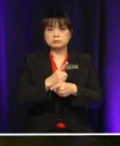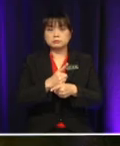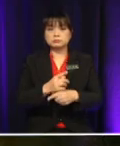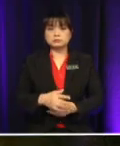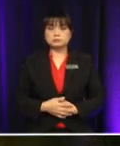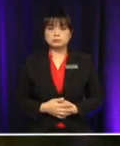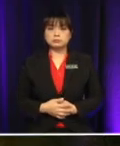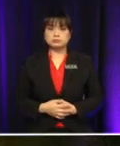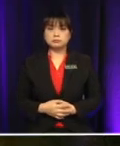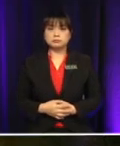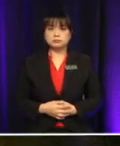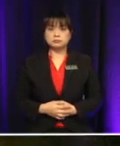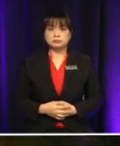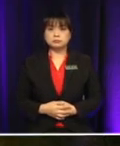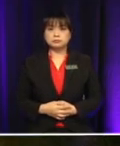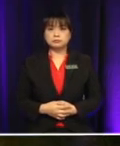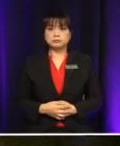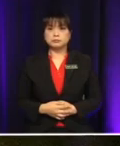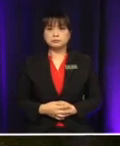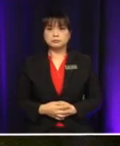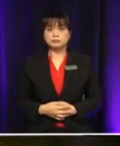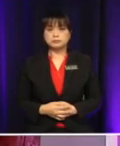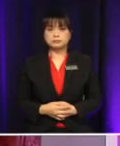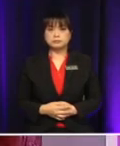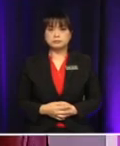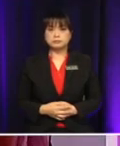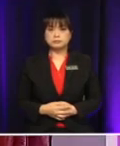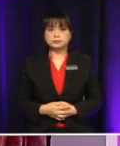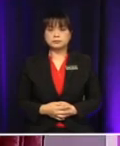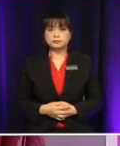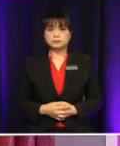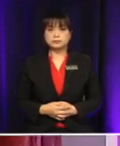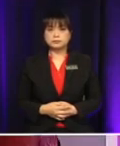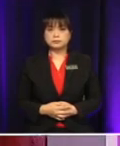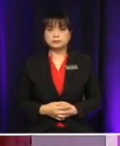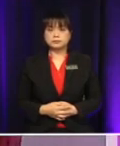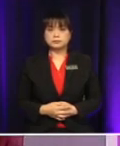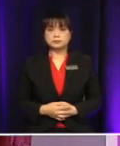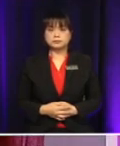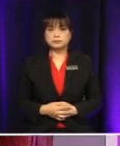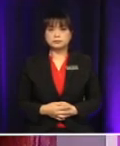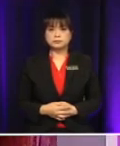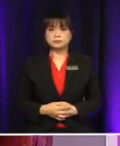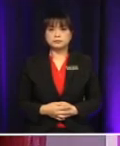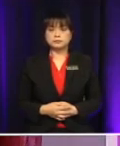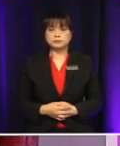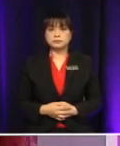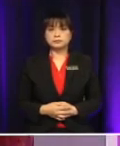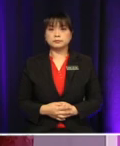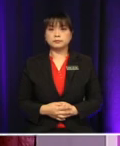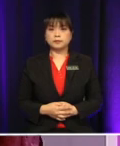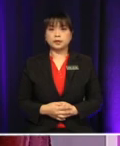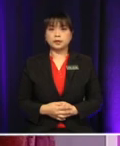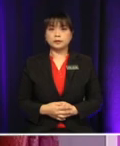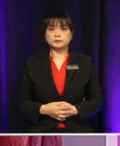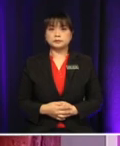mereka Saya rasa sebagai cikgukan Saya rasa mereka lebih fokus Tapi pernyataan itu kita tidak boleh lari memang kadang-kadang kita ada